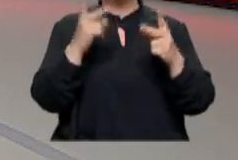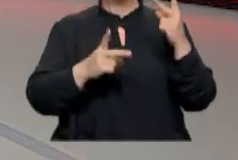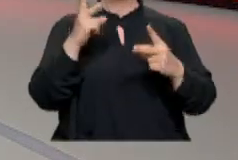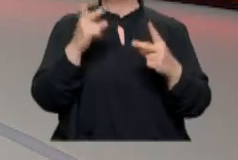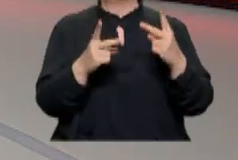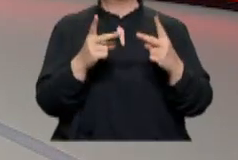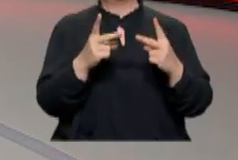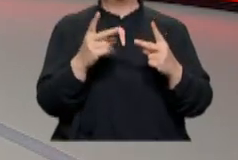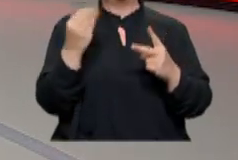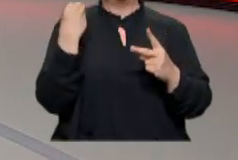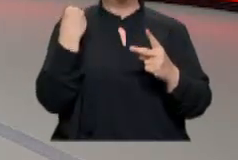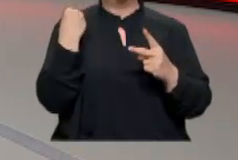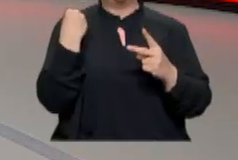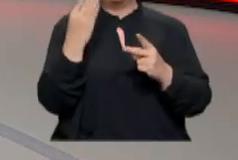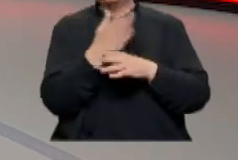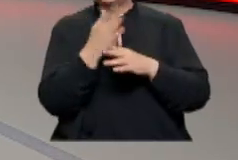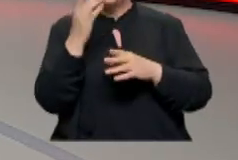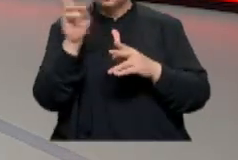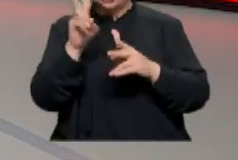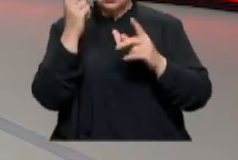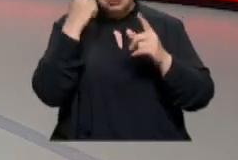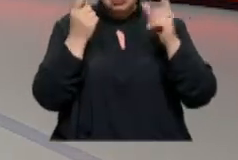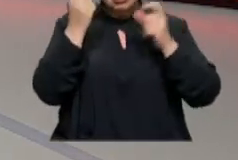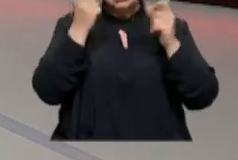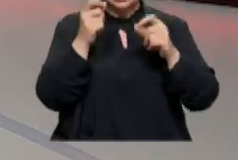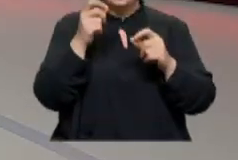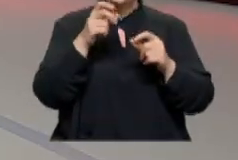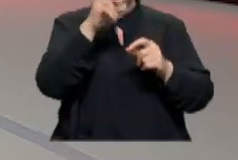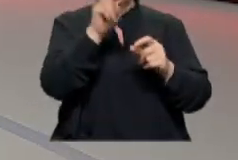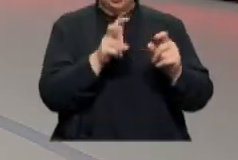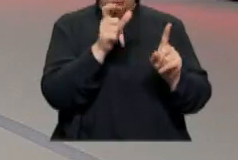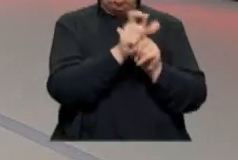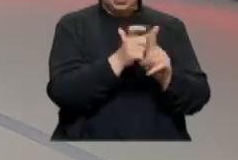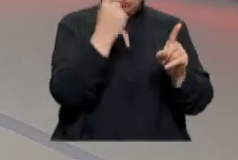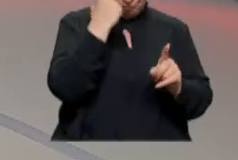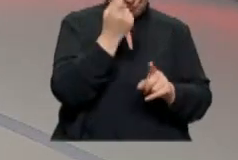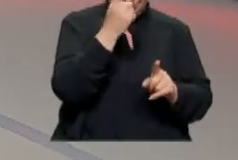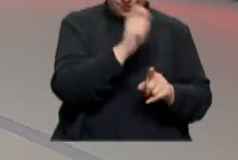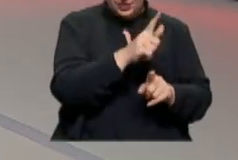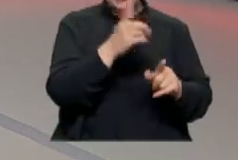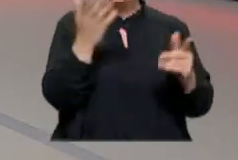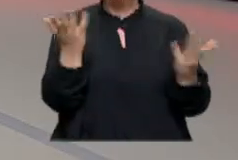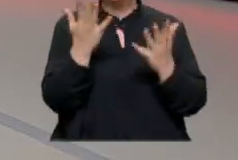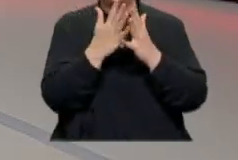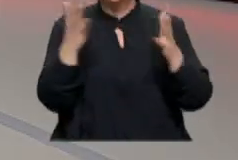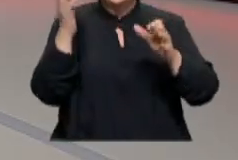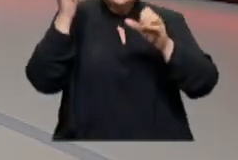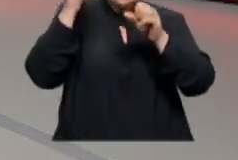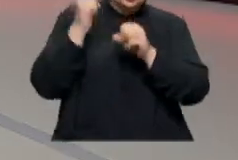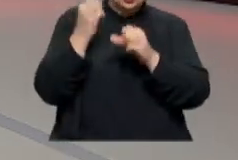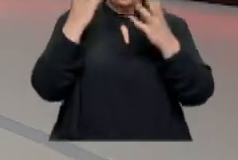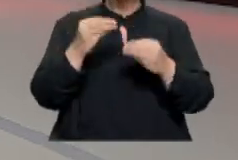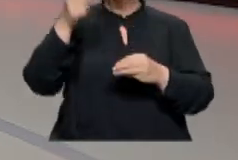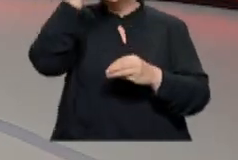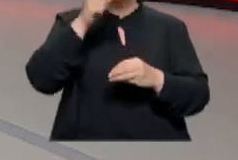diyor yeni enstrümanlar yaratacağız diyor. Enflasyon korumalı, kur korumalı yarattılar. Ne kadar büyük yük olduğunu bu